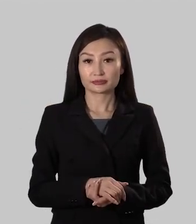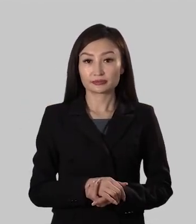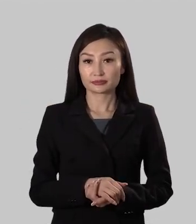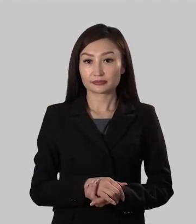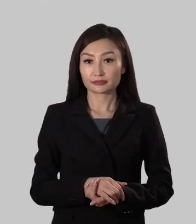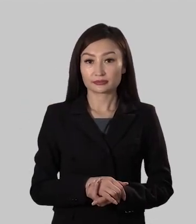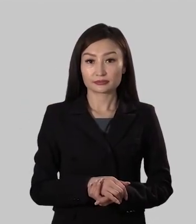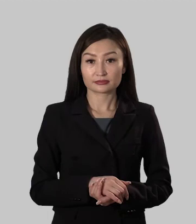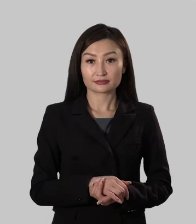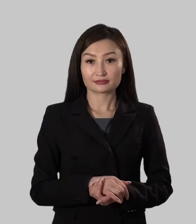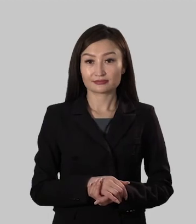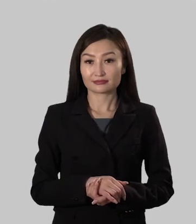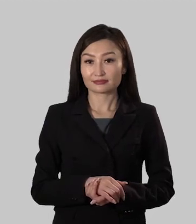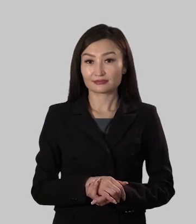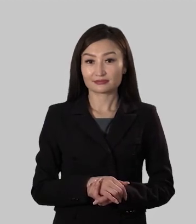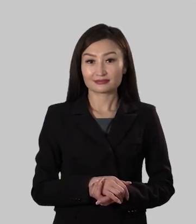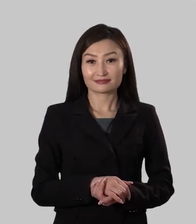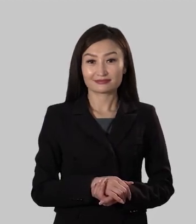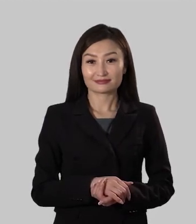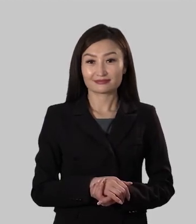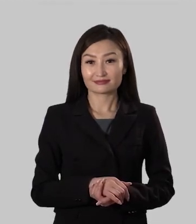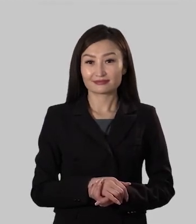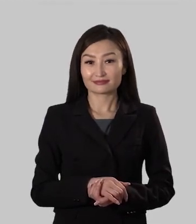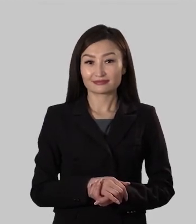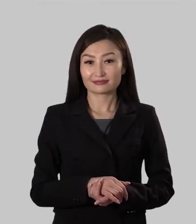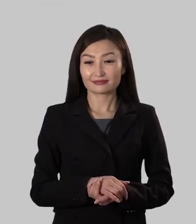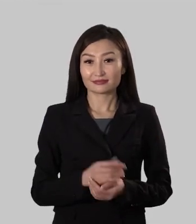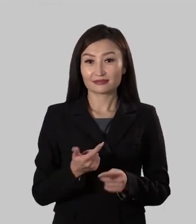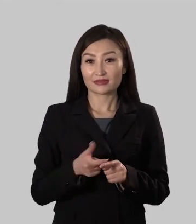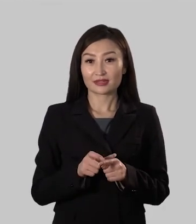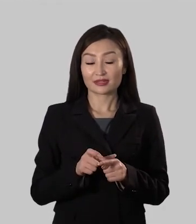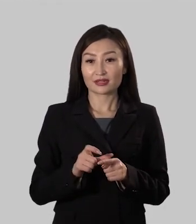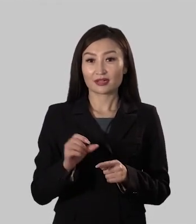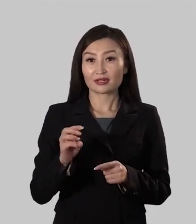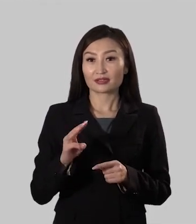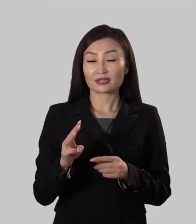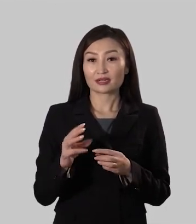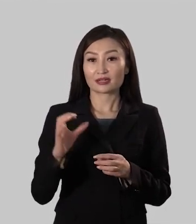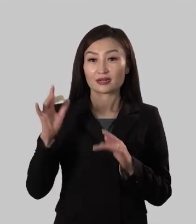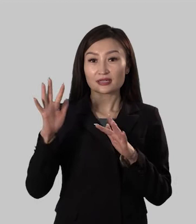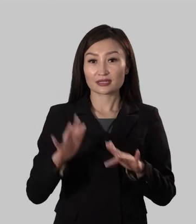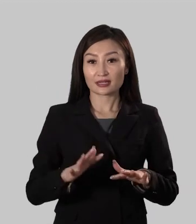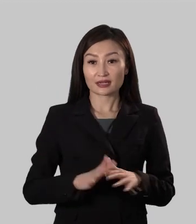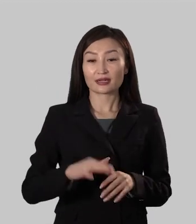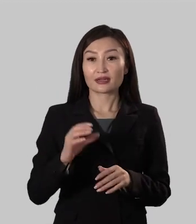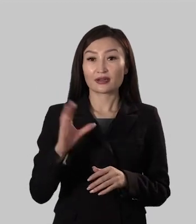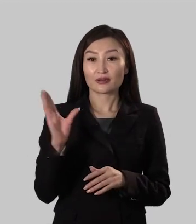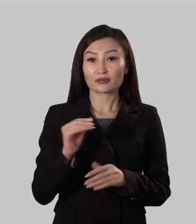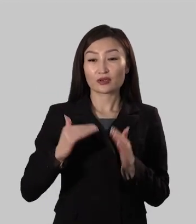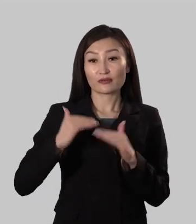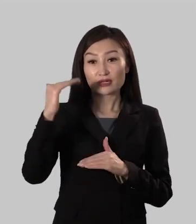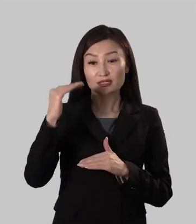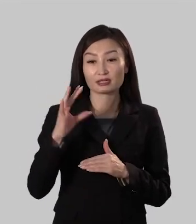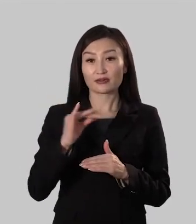неба все ниже, все ниже. Сугробы пушистого снега все